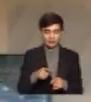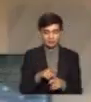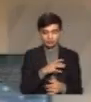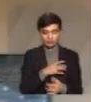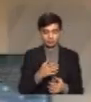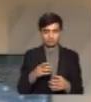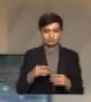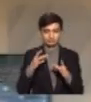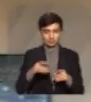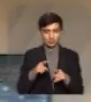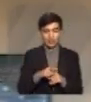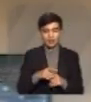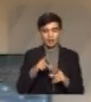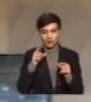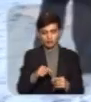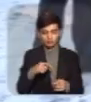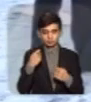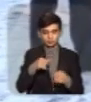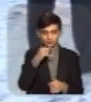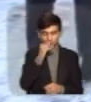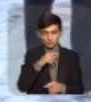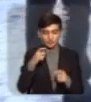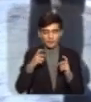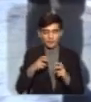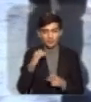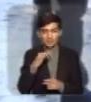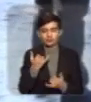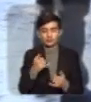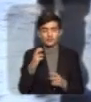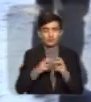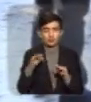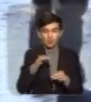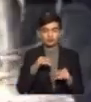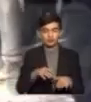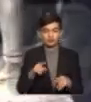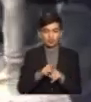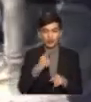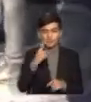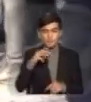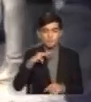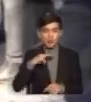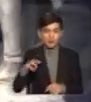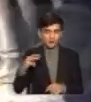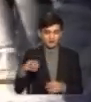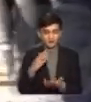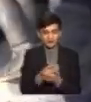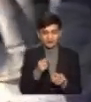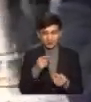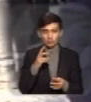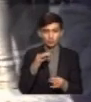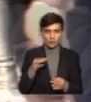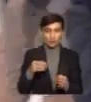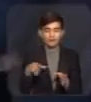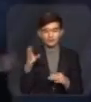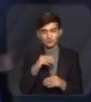саудаланып жатыр. Енді төмен бағада сата алмайды ғой зауыт. Қазір зауыттың шаруаларға шамамен 1 миллиардтан астам берешегі бар, ал ол қаржыны қанша